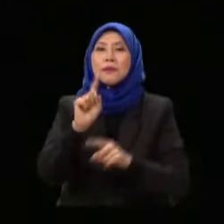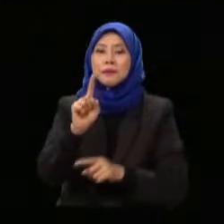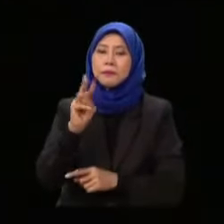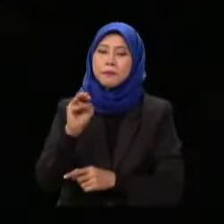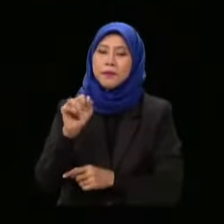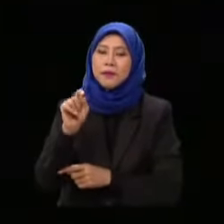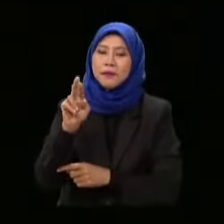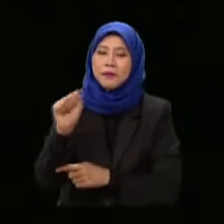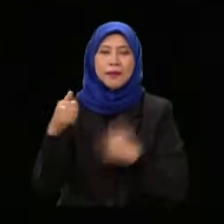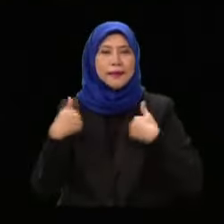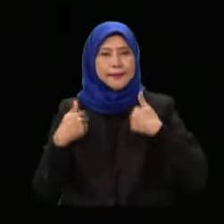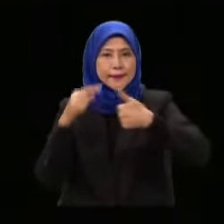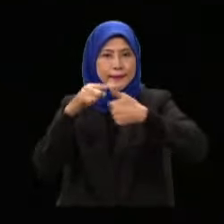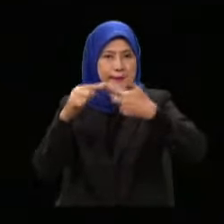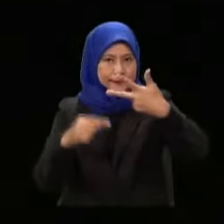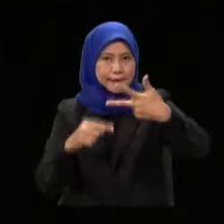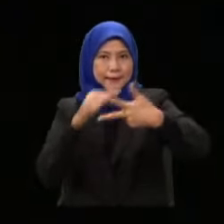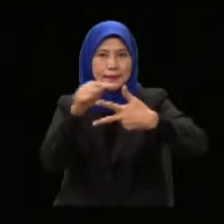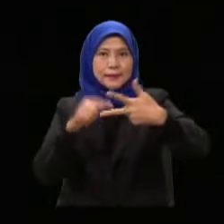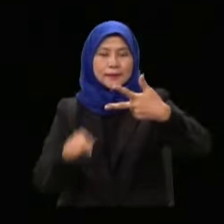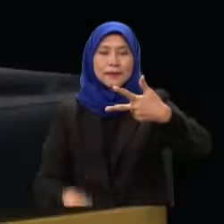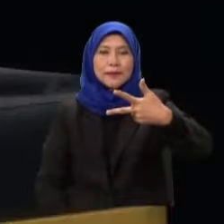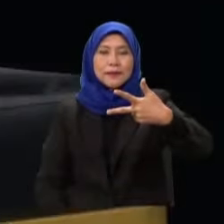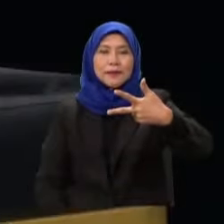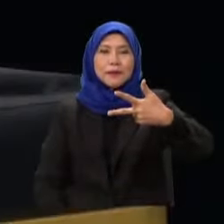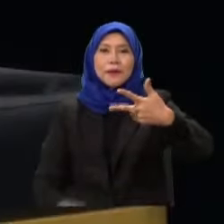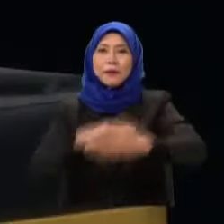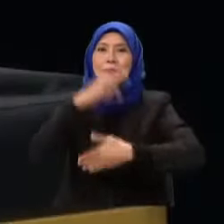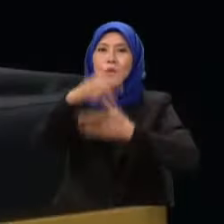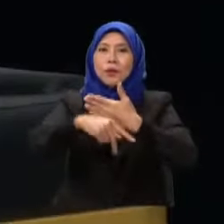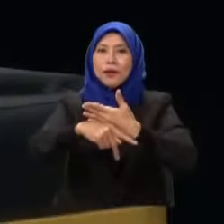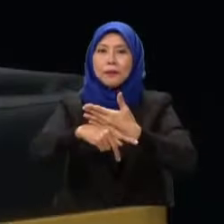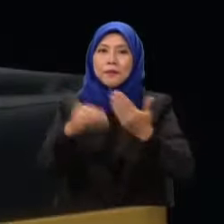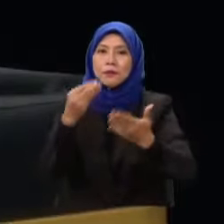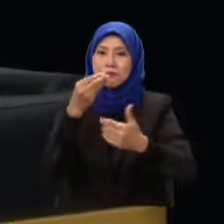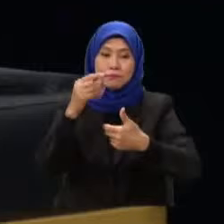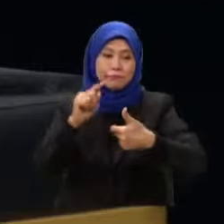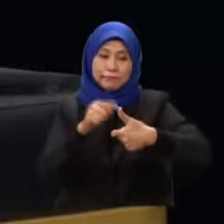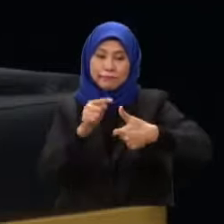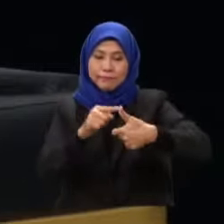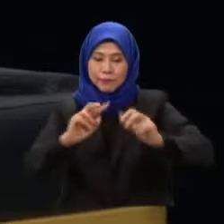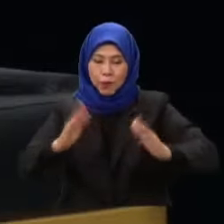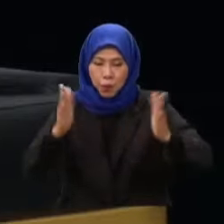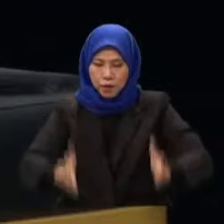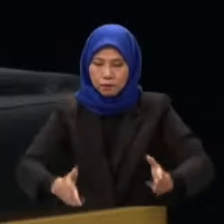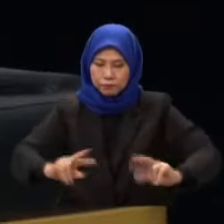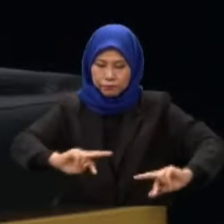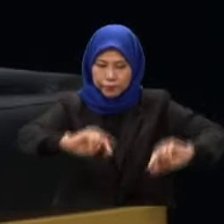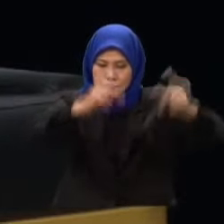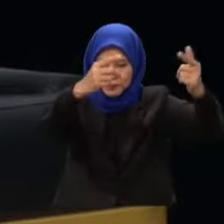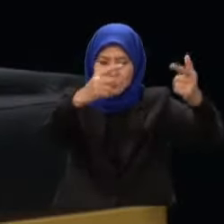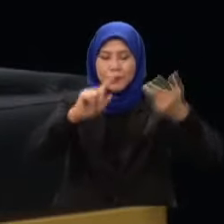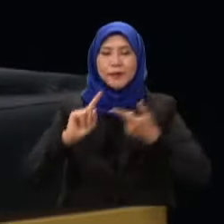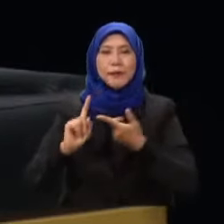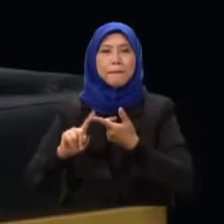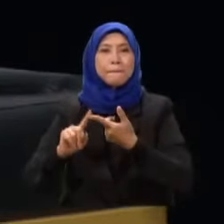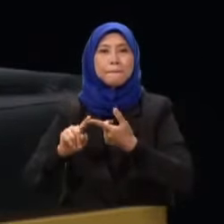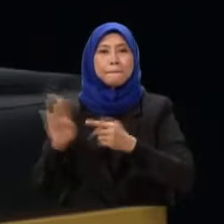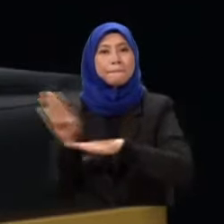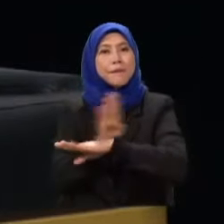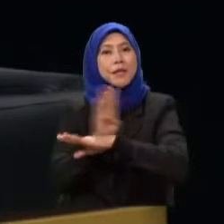berdasarkan padi 31 program-program yang berkaitan dengan modal Insan kedua program-program berkaitan dengan keusahawanan